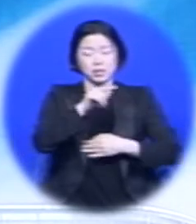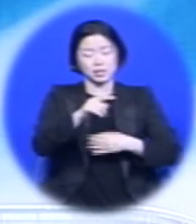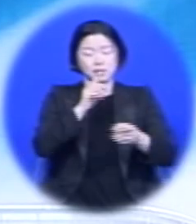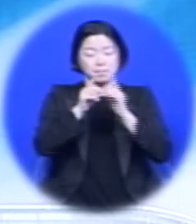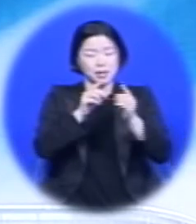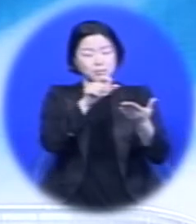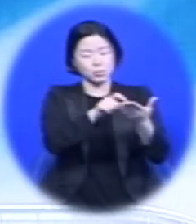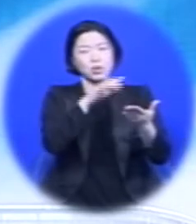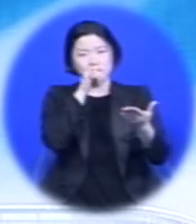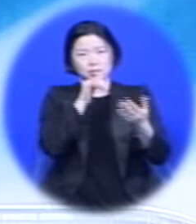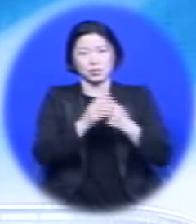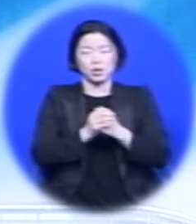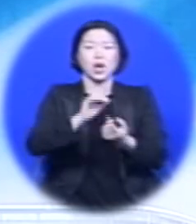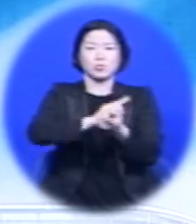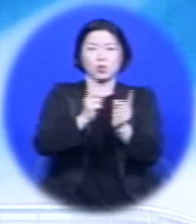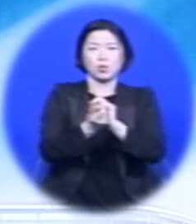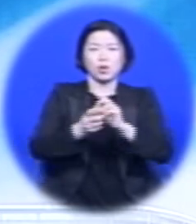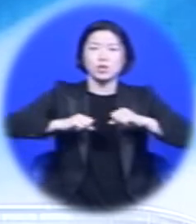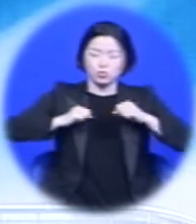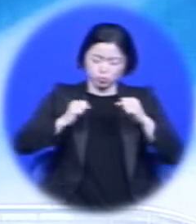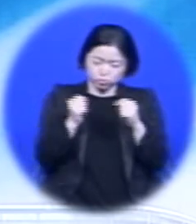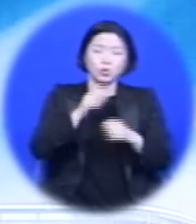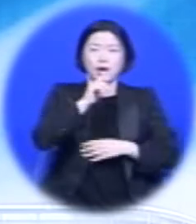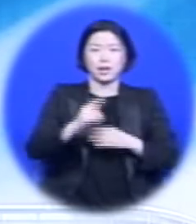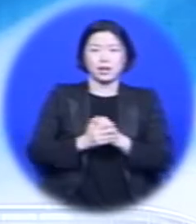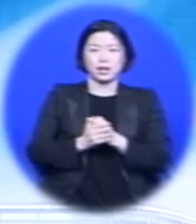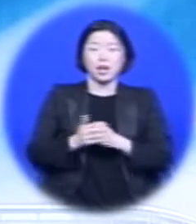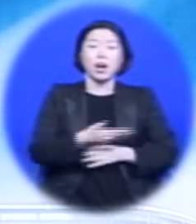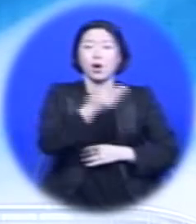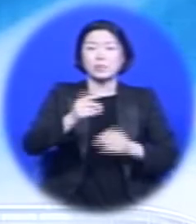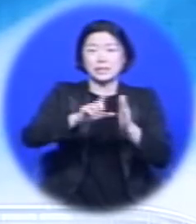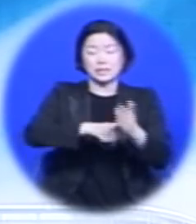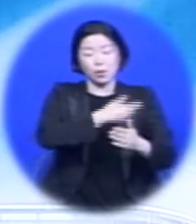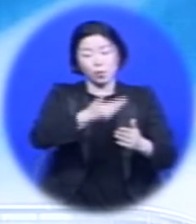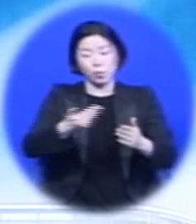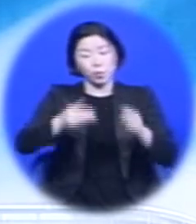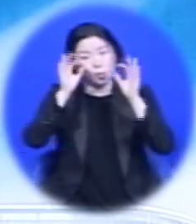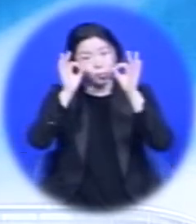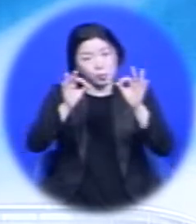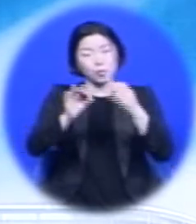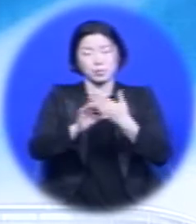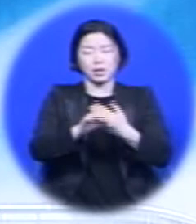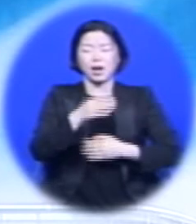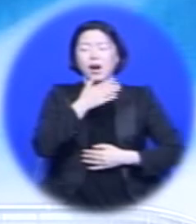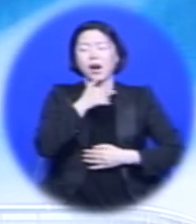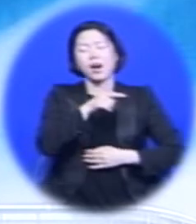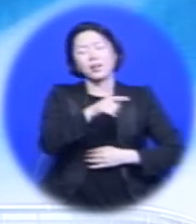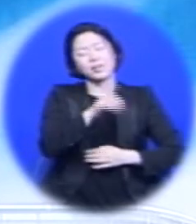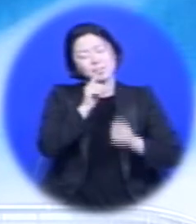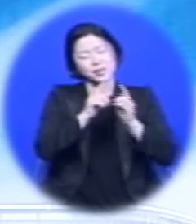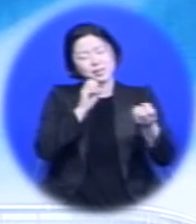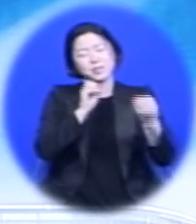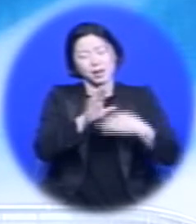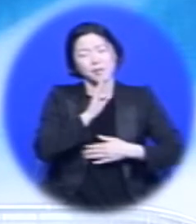있습니다. 서로 순종하라. 여러분이 시간이 지나놓고 보면 아, 이 말씀이 답이었구나,